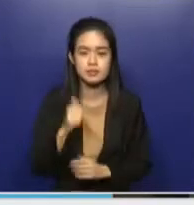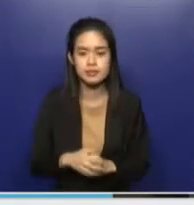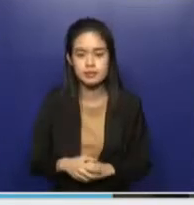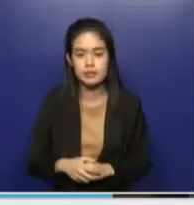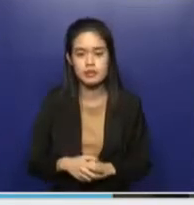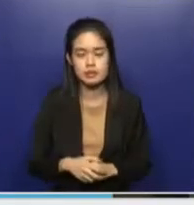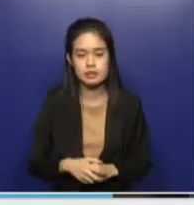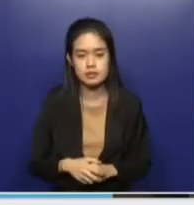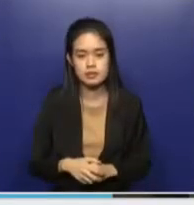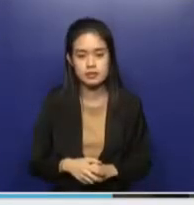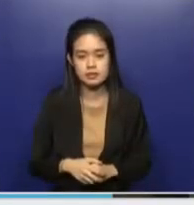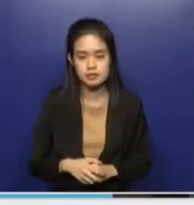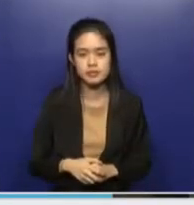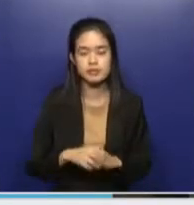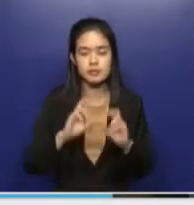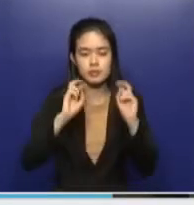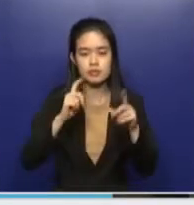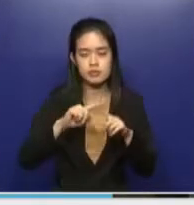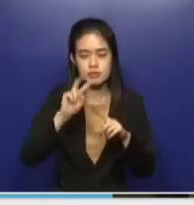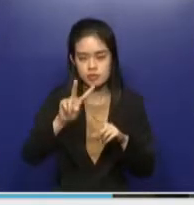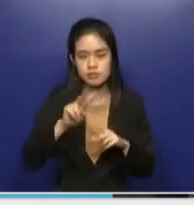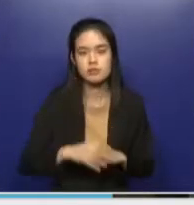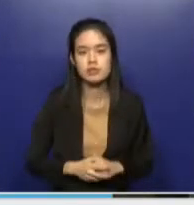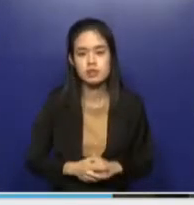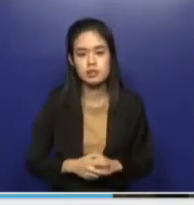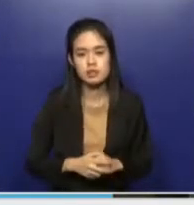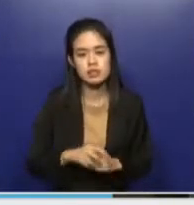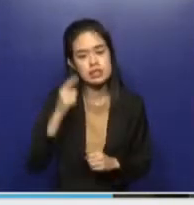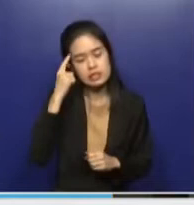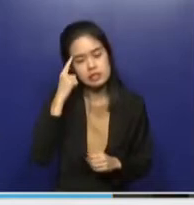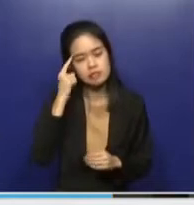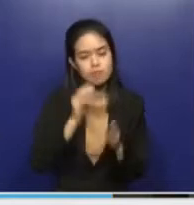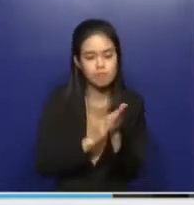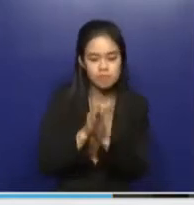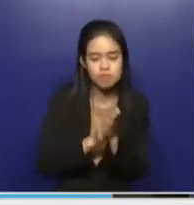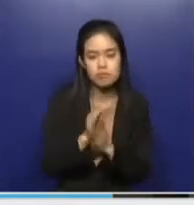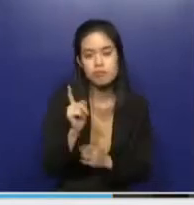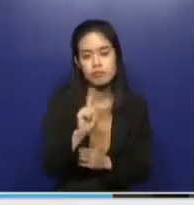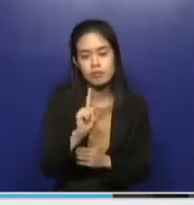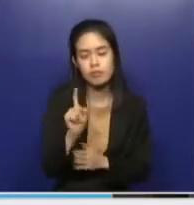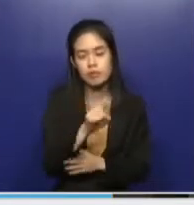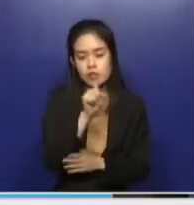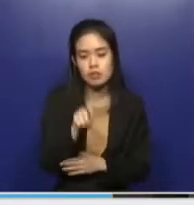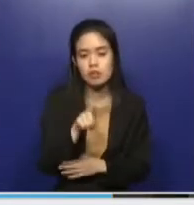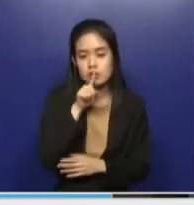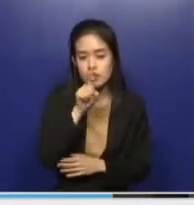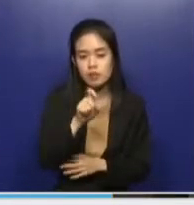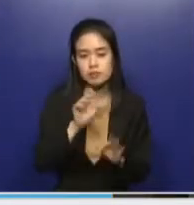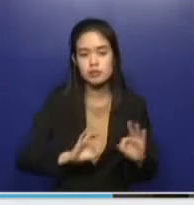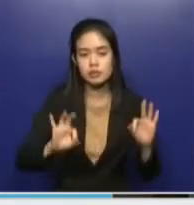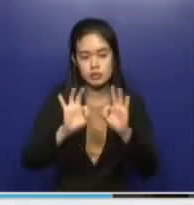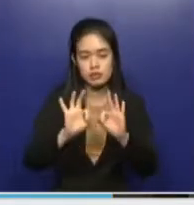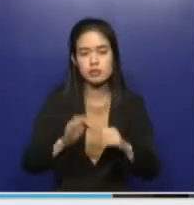1ประเด็นที่2ครับเรื่องความท้าทายครับท่านประธานประเด็นคำถามที่สำคัญของเรื่องนี้ก็คือ